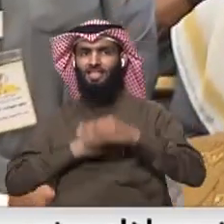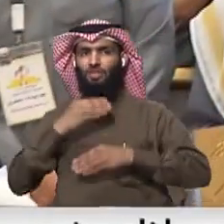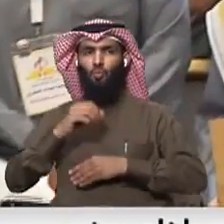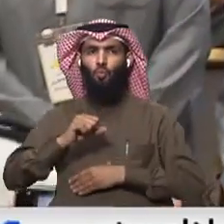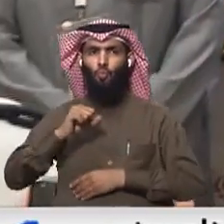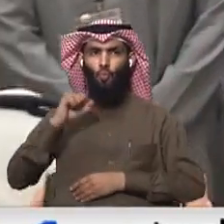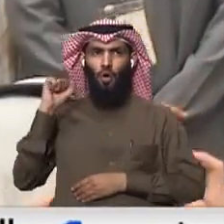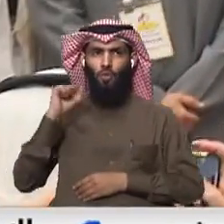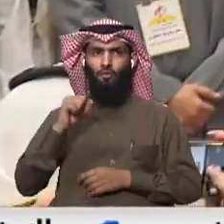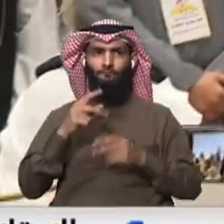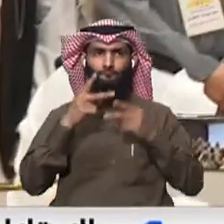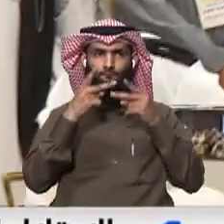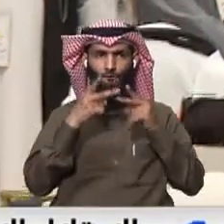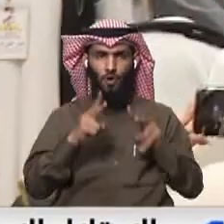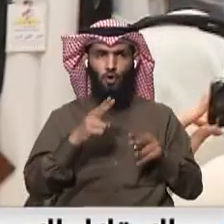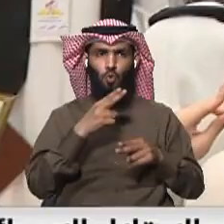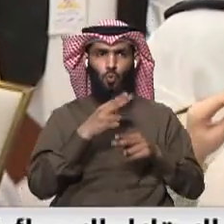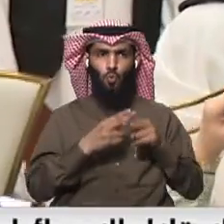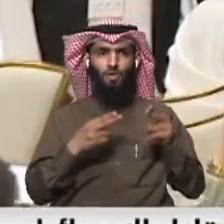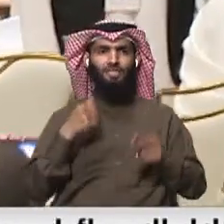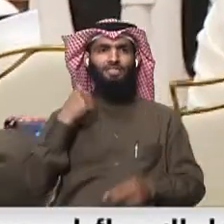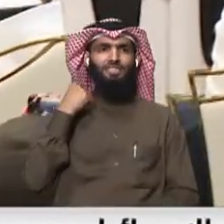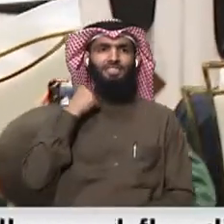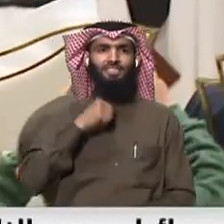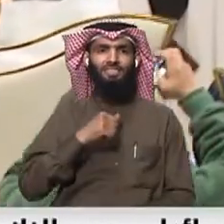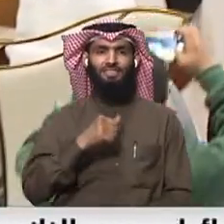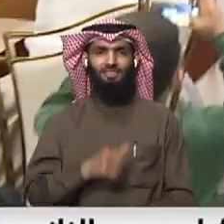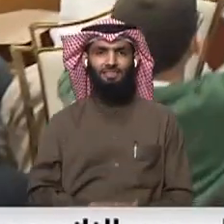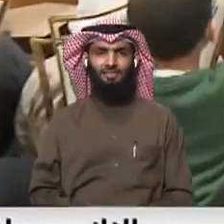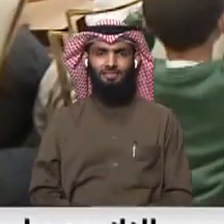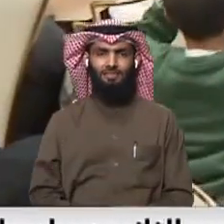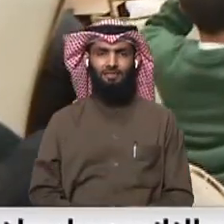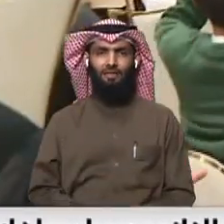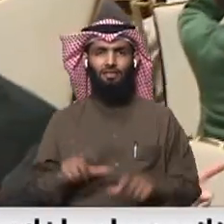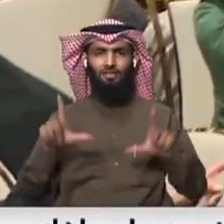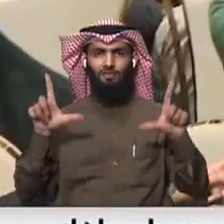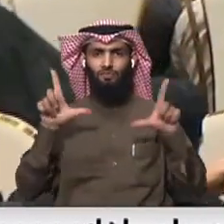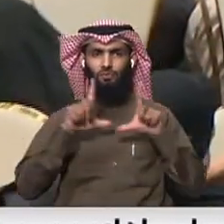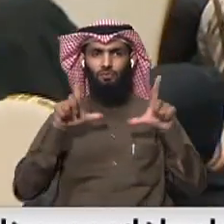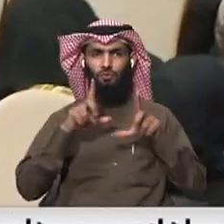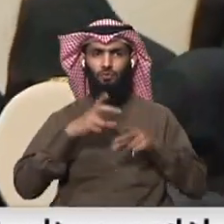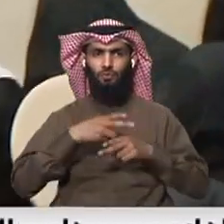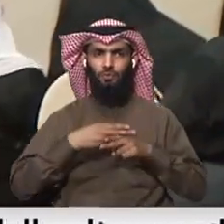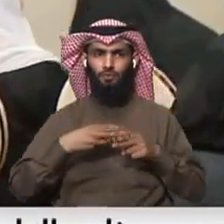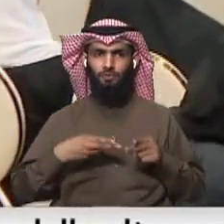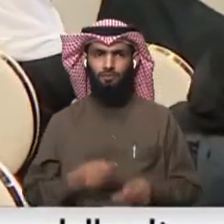بوابة لكويت جديدة. فهد التركي، تلفزيون دولة الكويت.